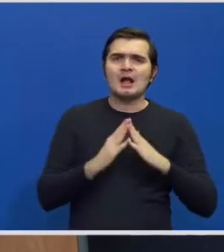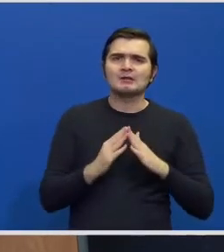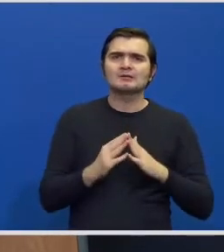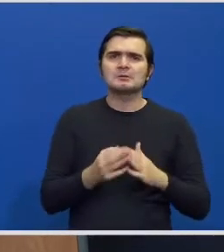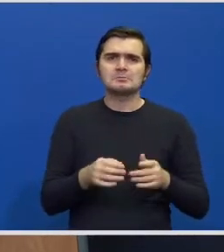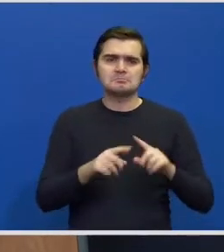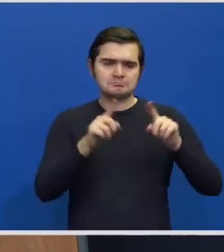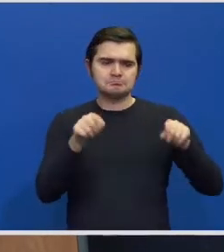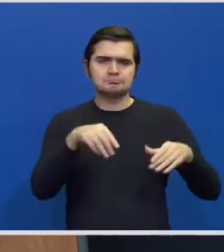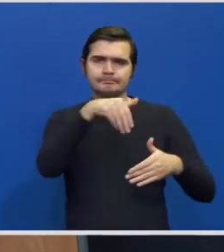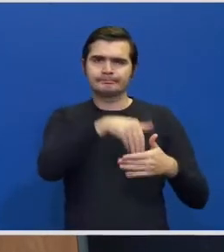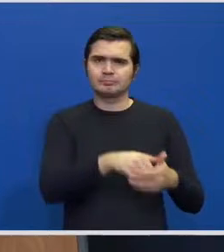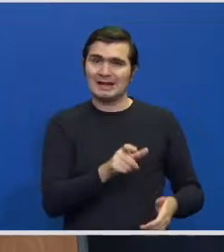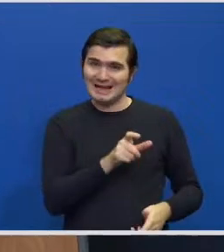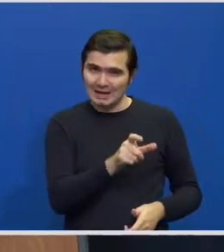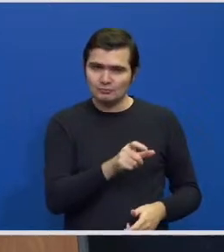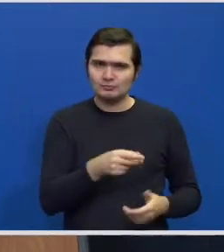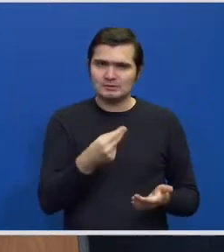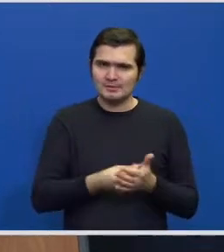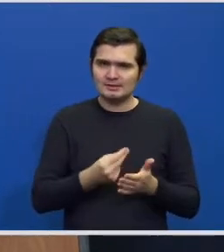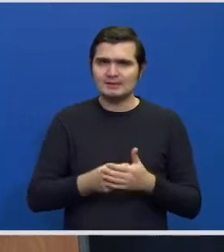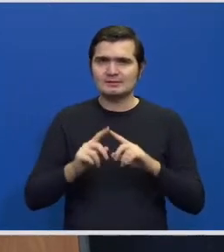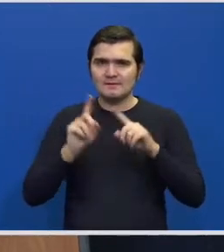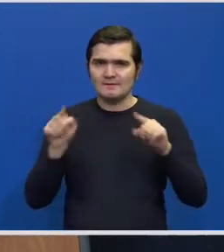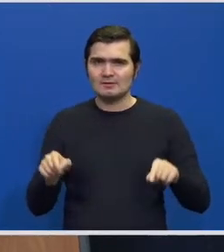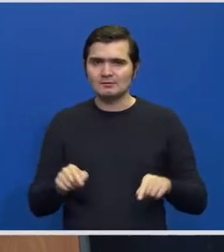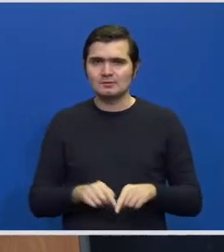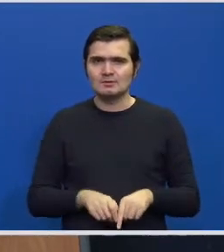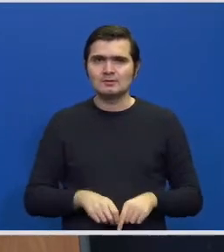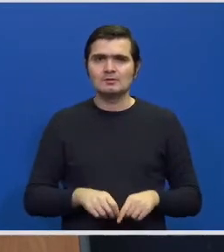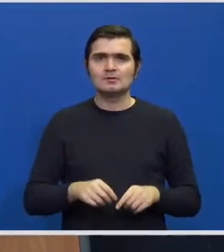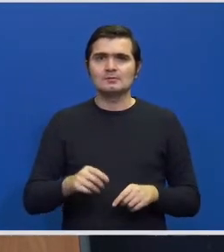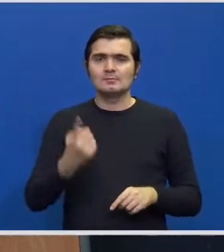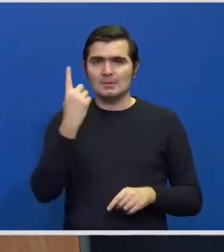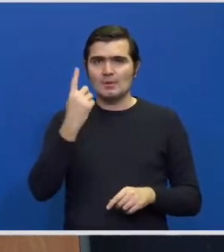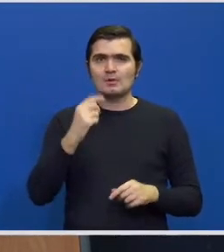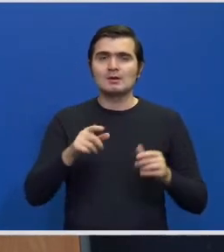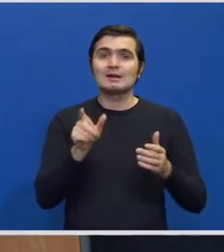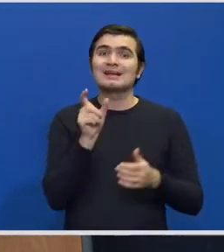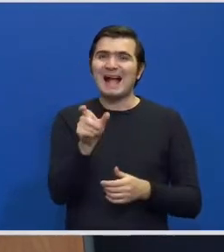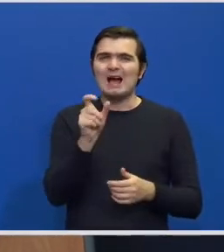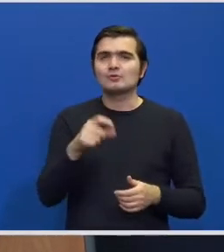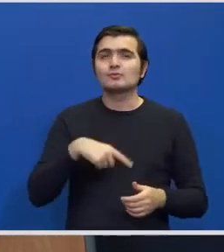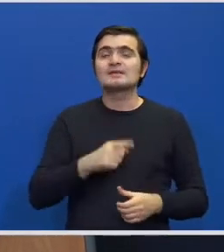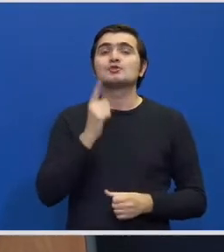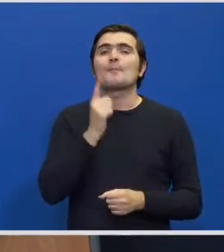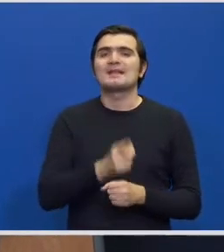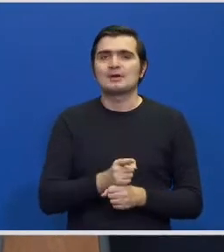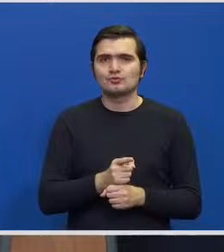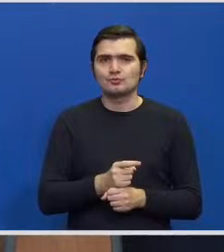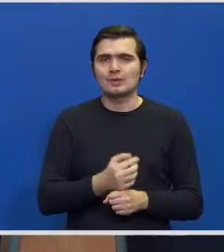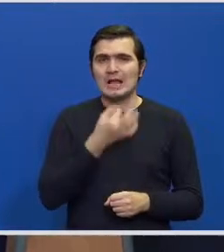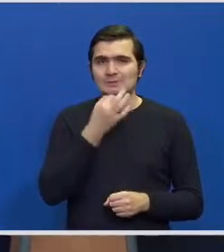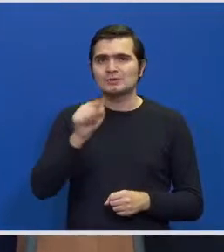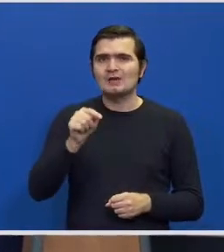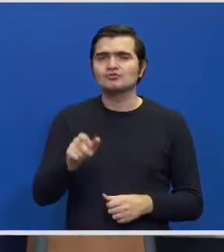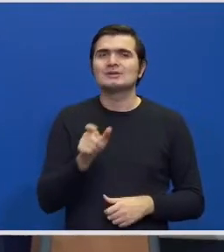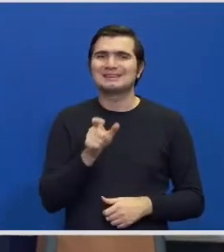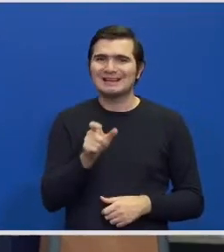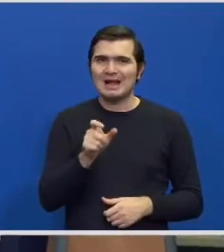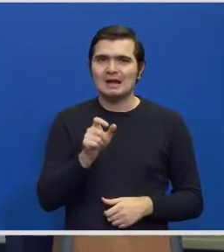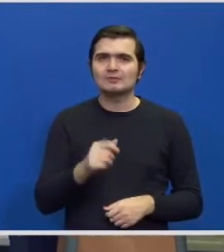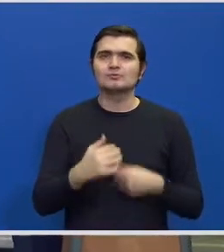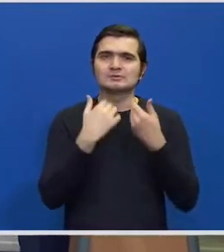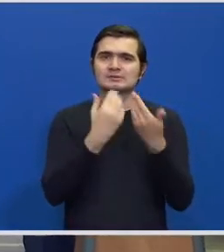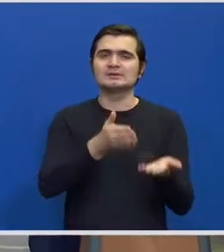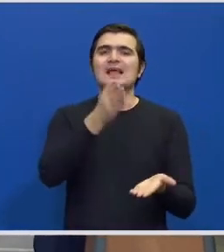primește acasă acest card prin care își poate plăti facturile. Deci, întâi de toate, cardul este obligatoriu pentru că, așa cum am